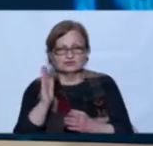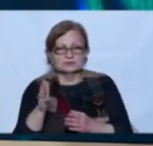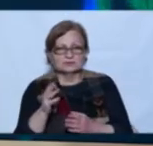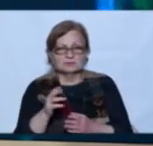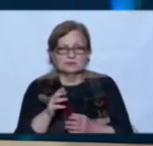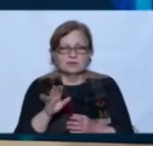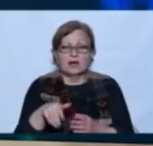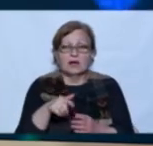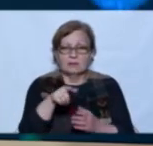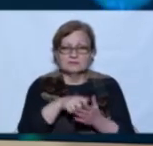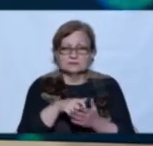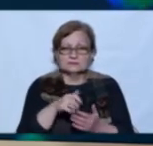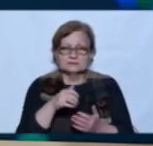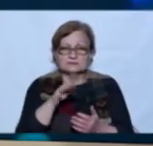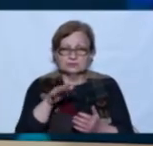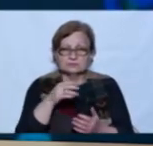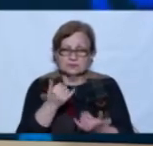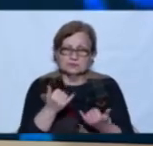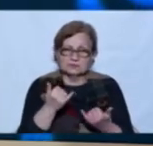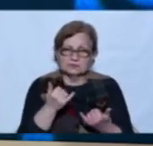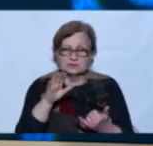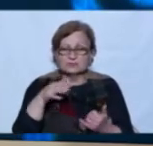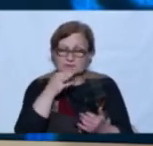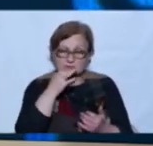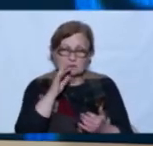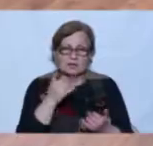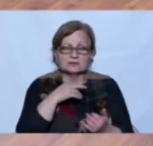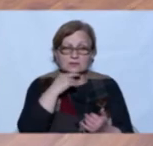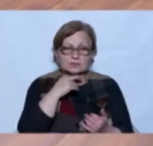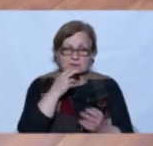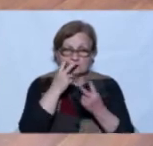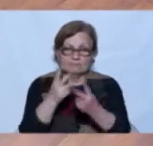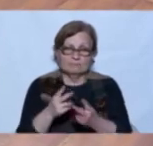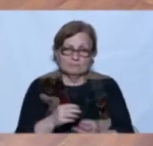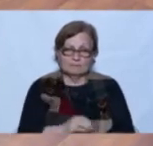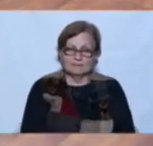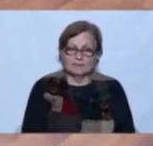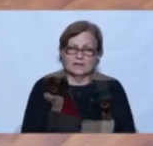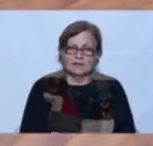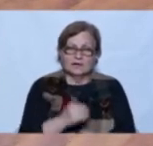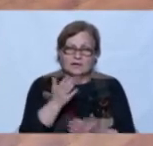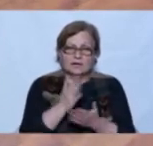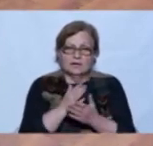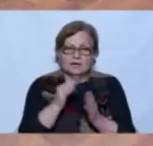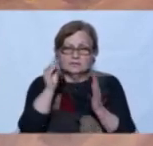წერილს შემდეგ დაუბრუნდებით, ახლა კი მოდით ცოტა ხნით ყურადღება მივაქციოთ სქემას.